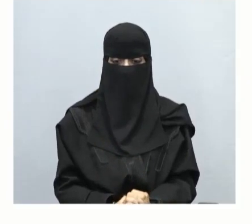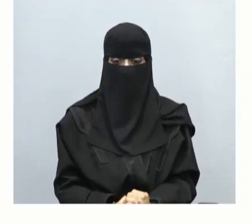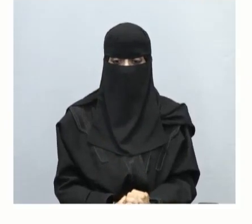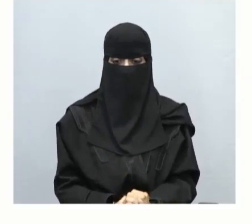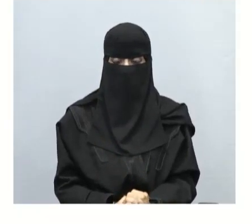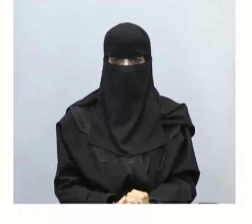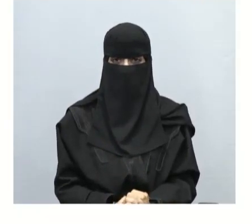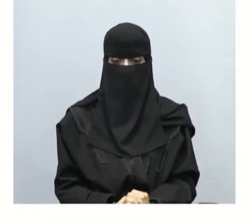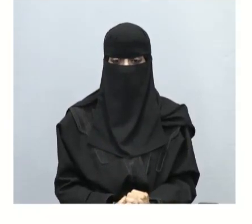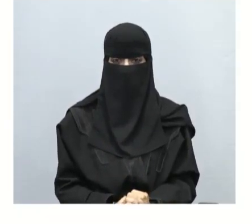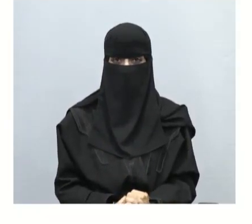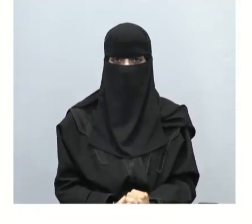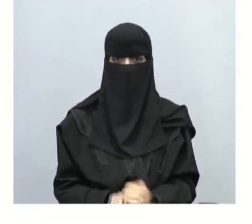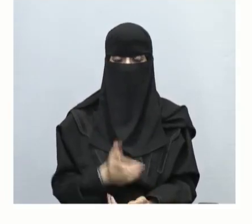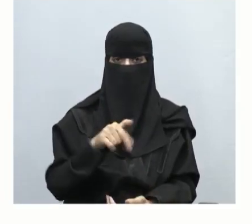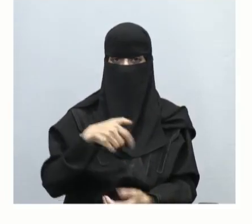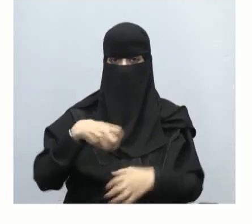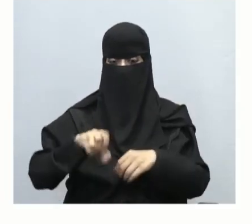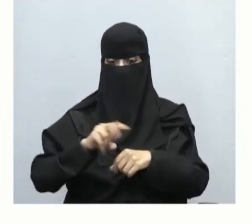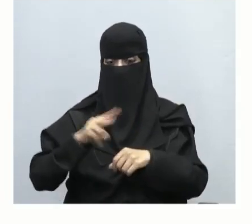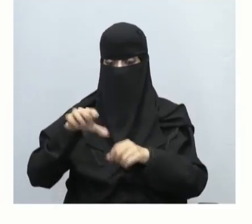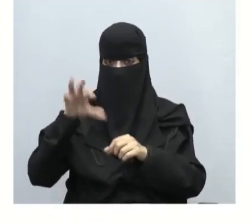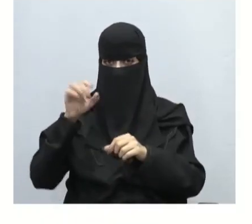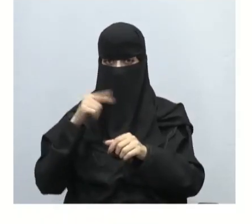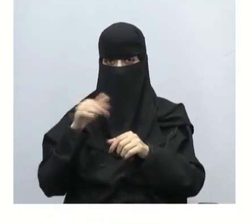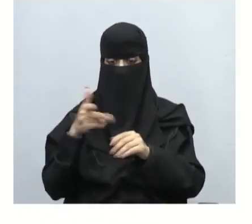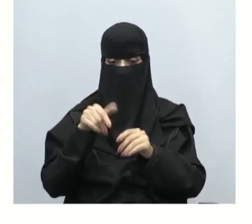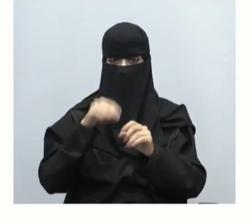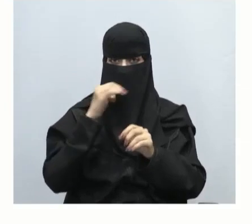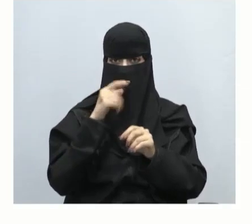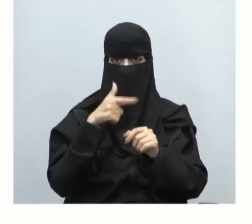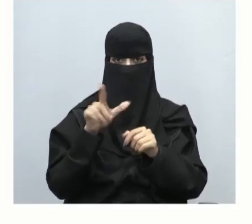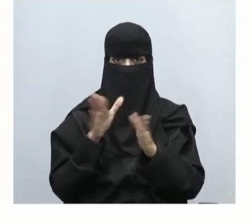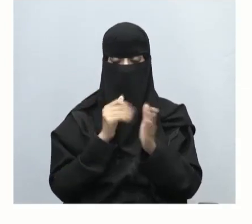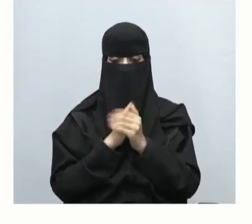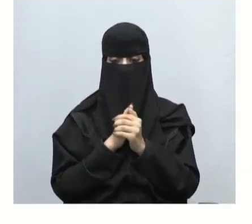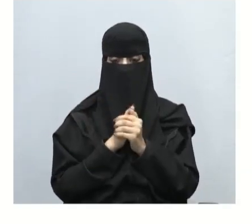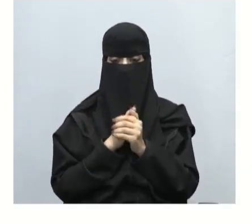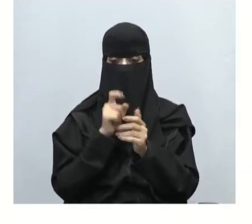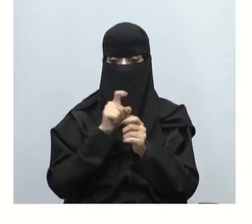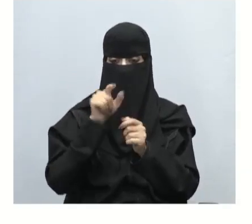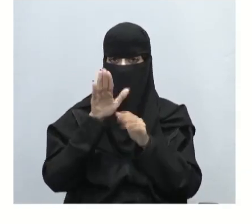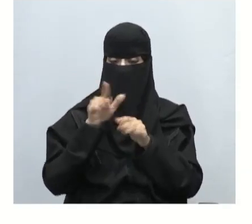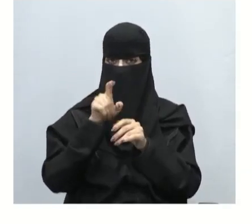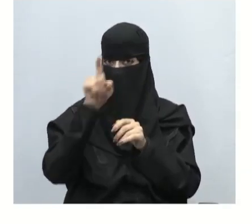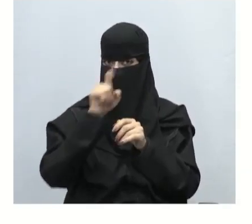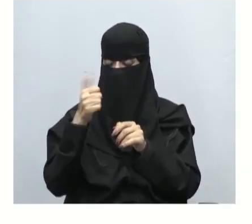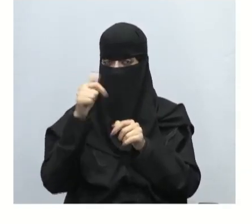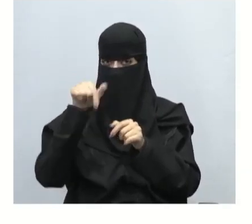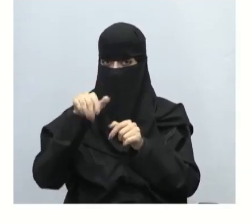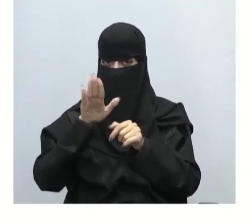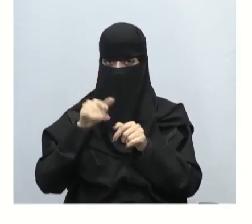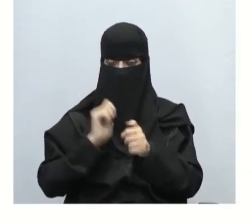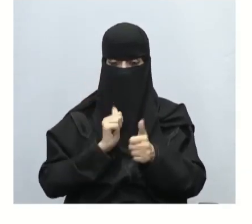دال ايضا في القسم الاول اختيار من متعدد اختر الاجابه الصحيحه السؤال السادس في احد